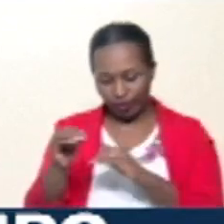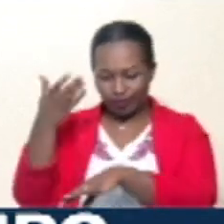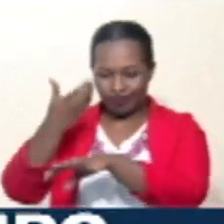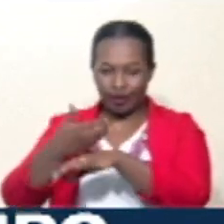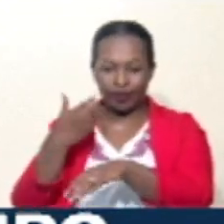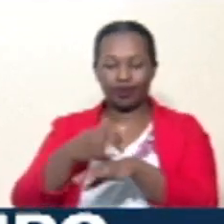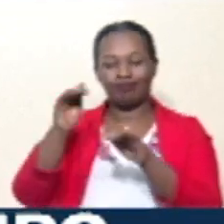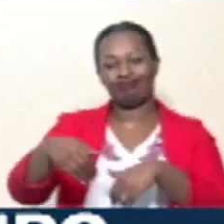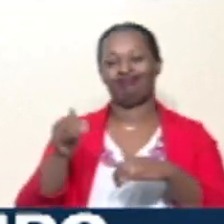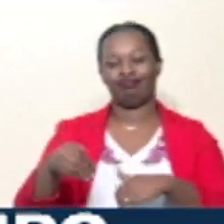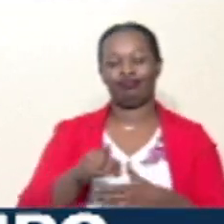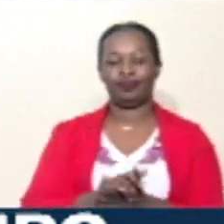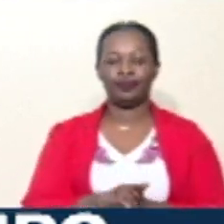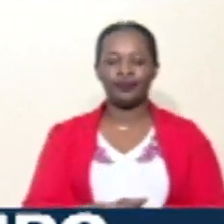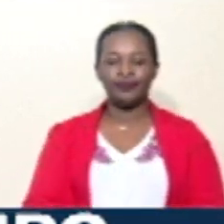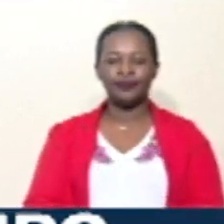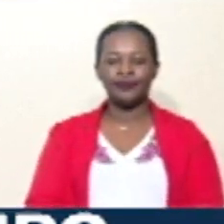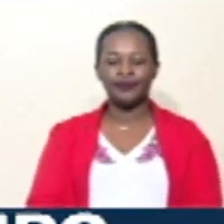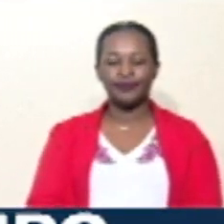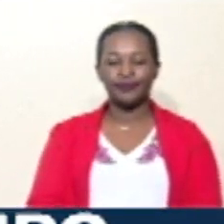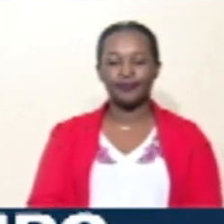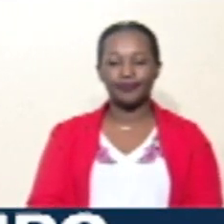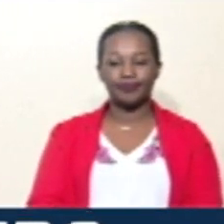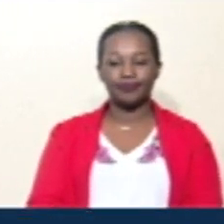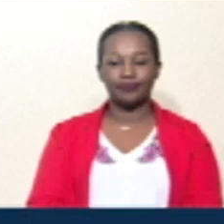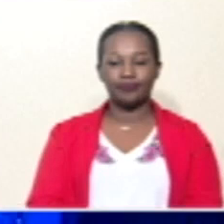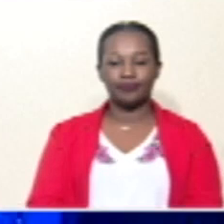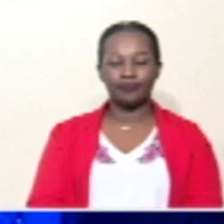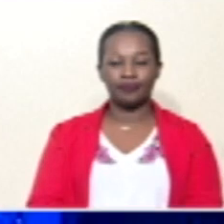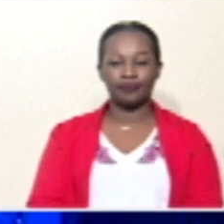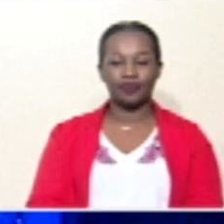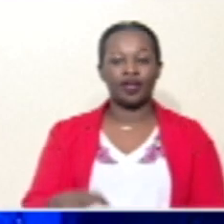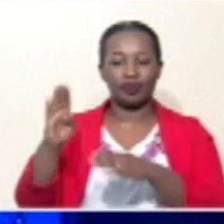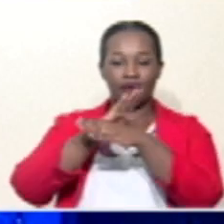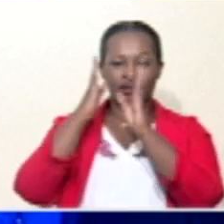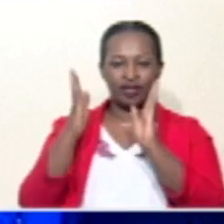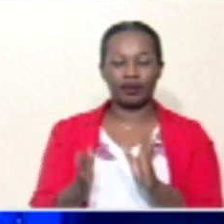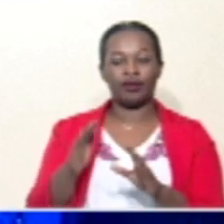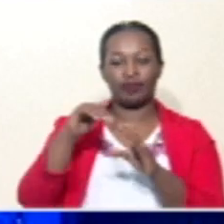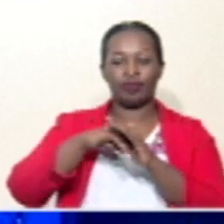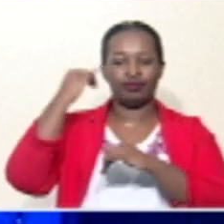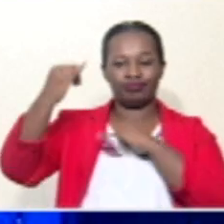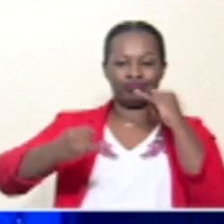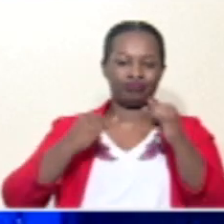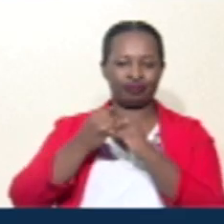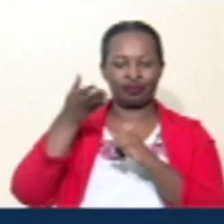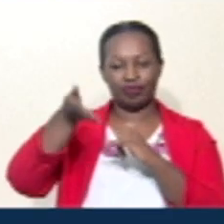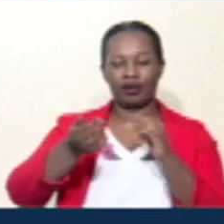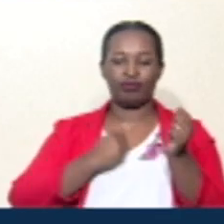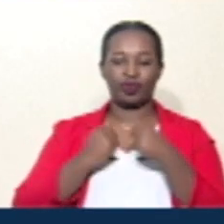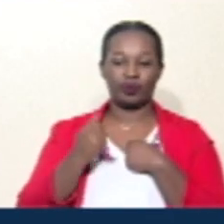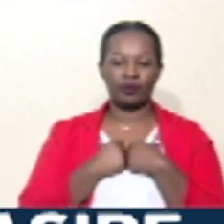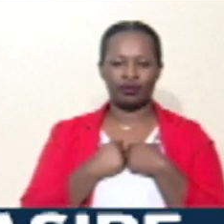acukurwe. Jean Claude Mutuyezu mu ntara y'Iburasirazuba. N'abashoramari bo ku rwego mpuzamahanga bari mu Rwanda